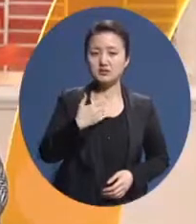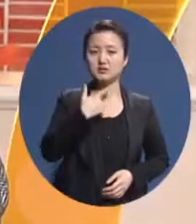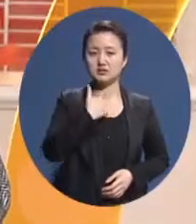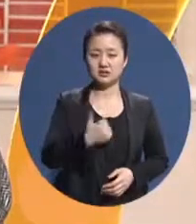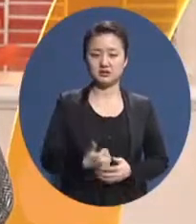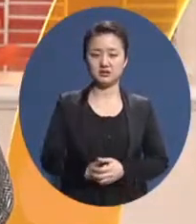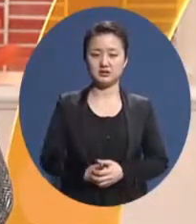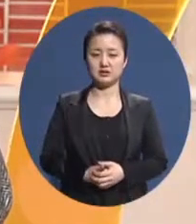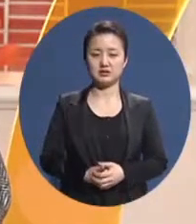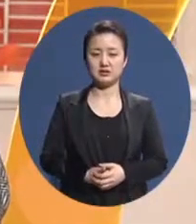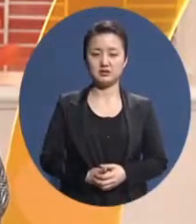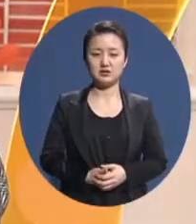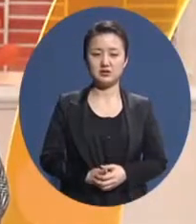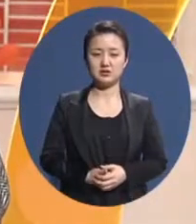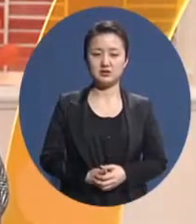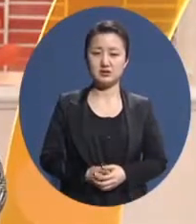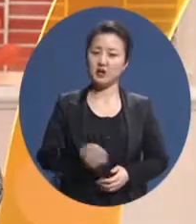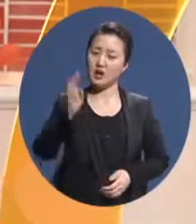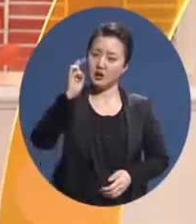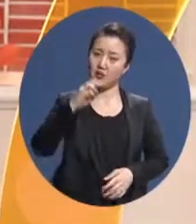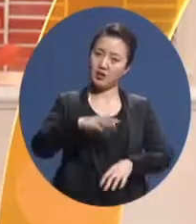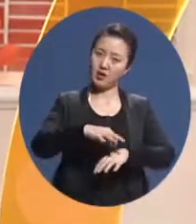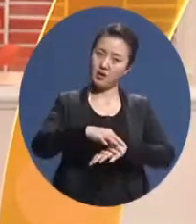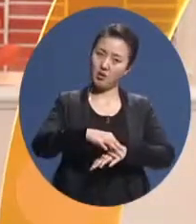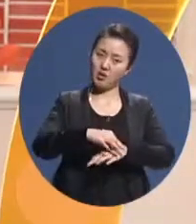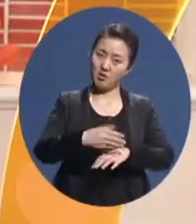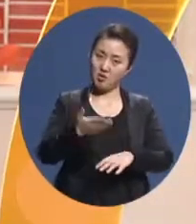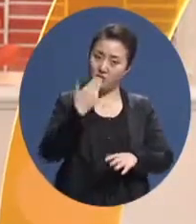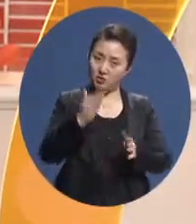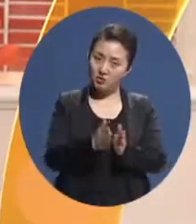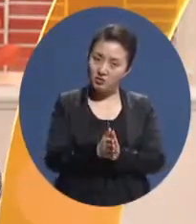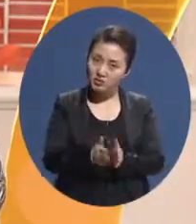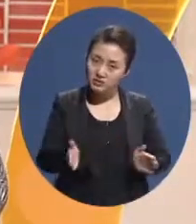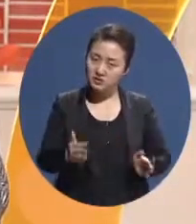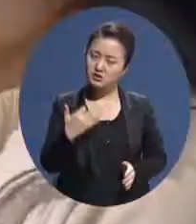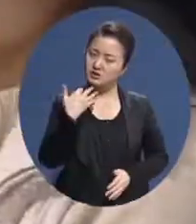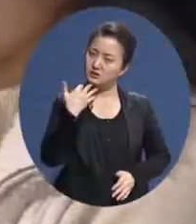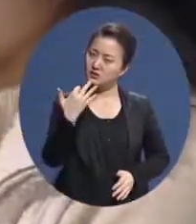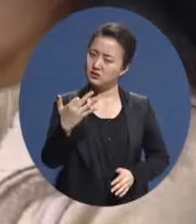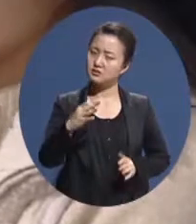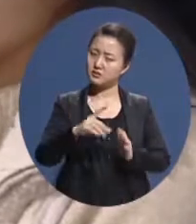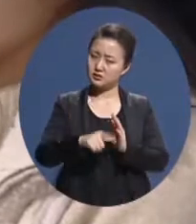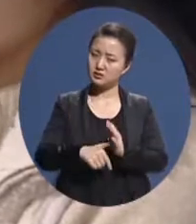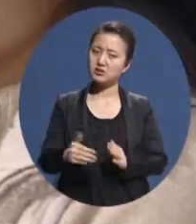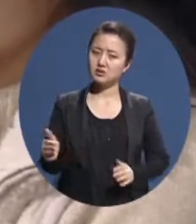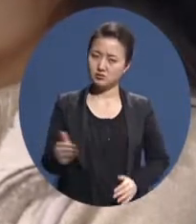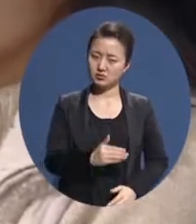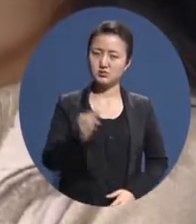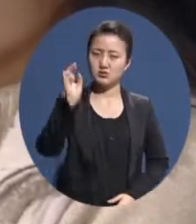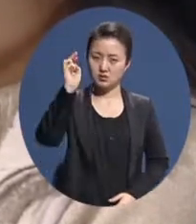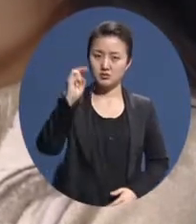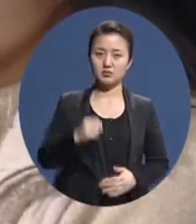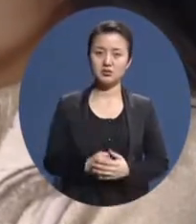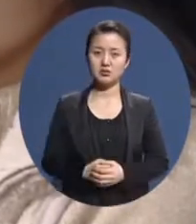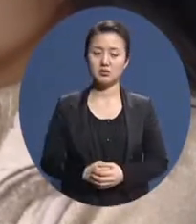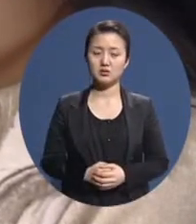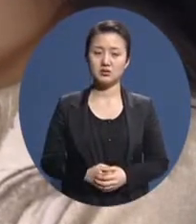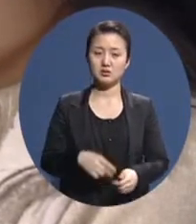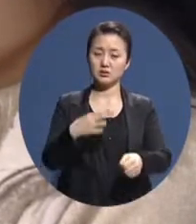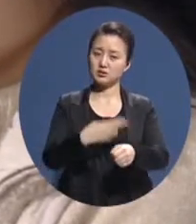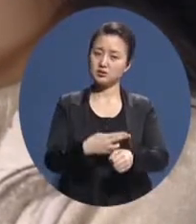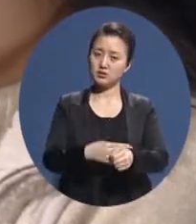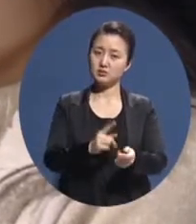얘기지만 고기를 먹은 게 19살 대학을 들어가서 네. 저희 그 이제 뭐 선생님들하고 모임이 있는데 그때 이제